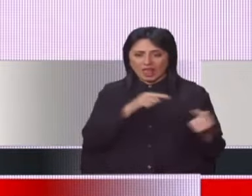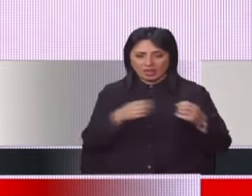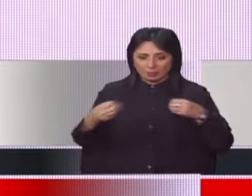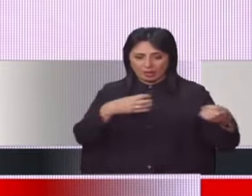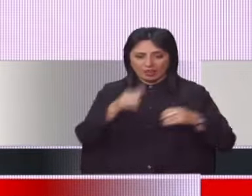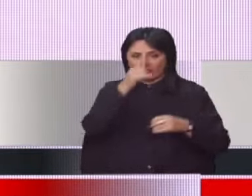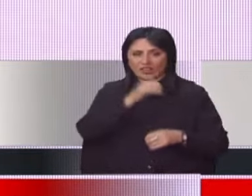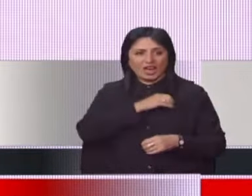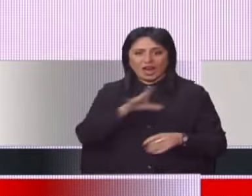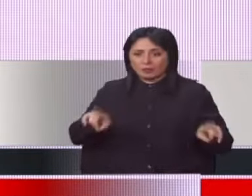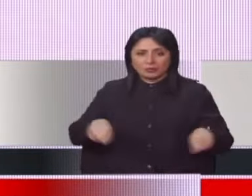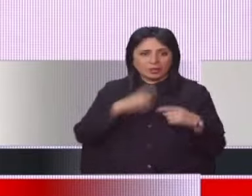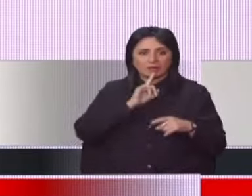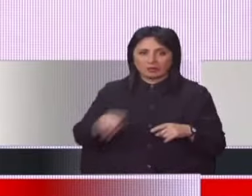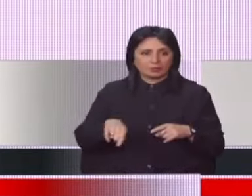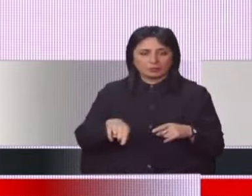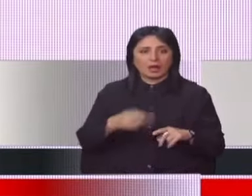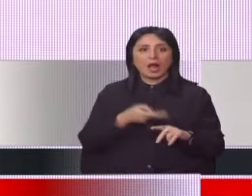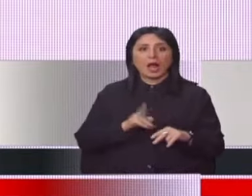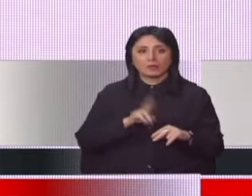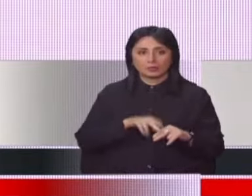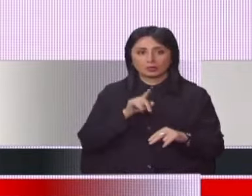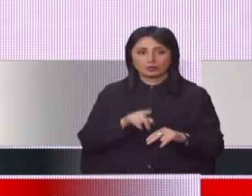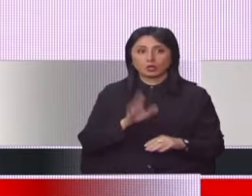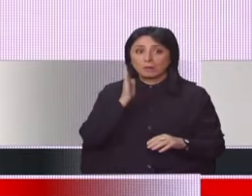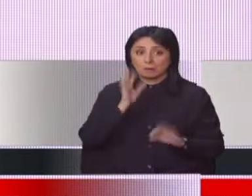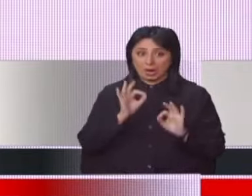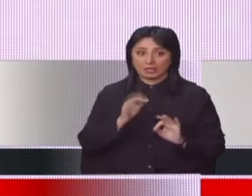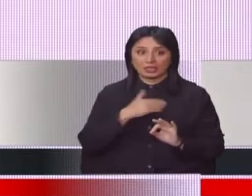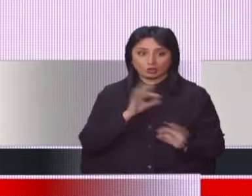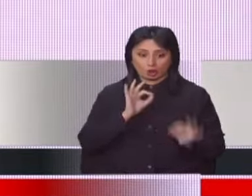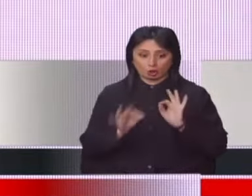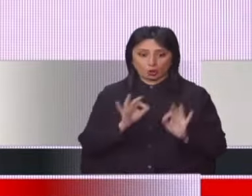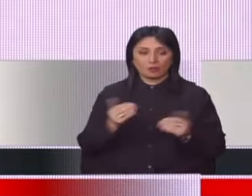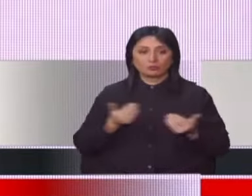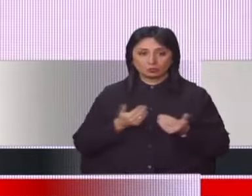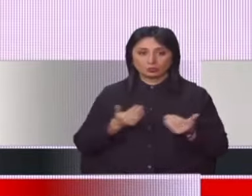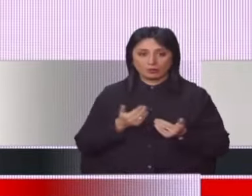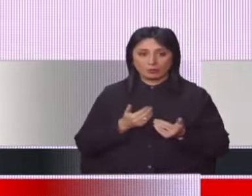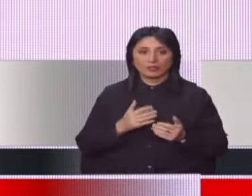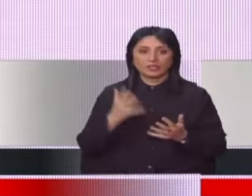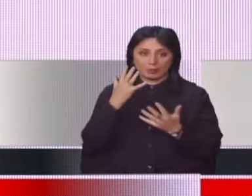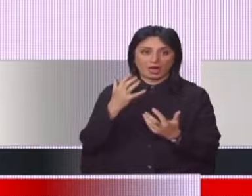ბრძოლით ჩვენ ვერ გამდიდრდებით და უკეთეს ქვეყანას ვერ ავაშენებთ. ამიტომ თუ მართლა გინდათ ნორმალურ ქვეყანაში ვიცხოვროთ,